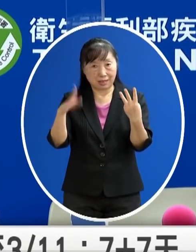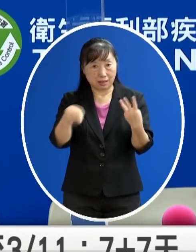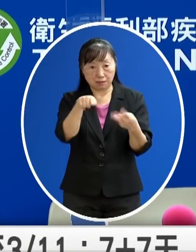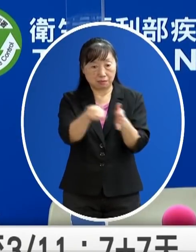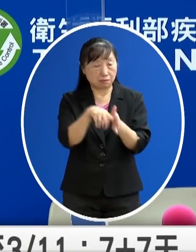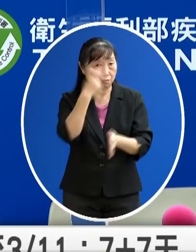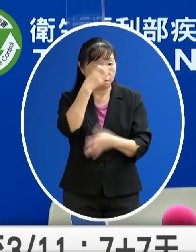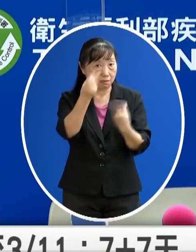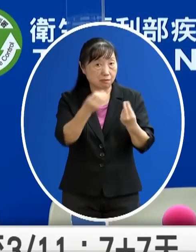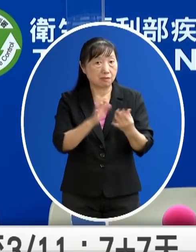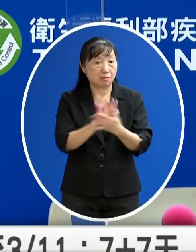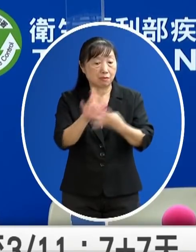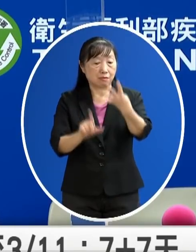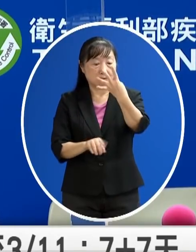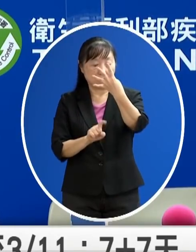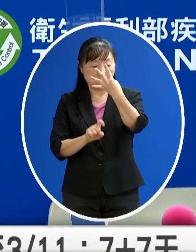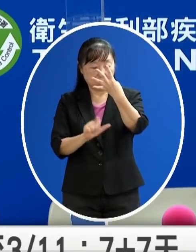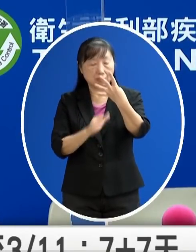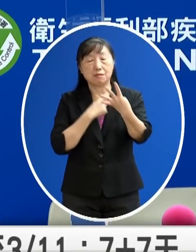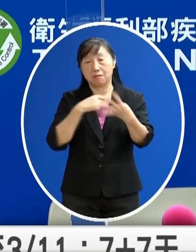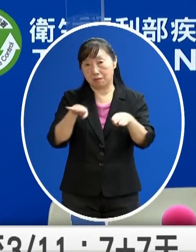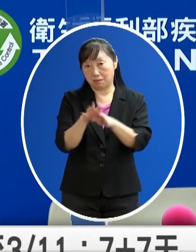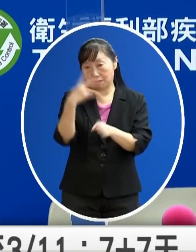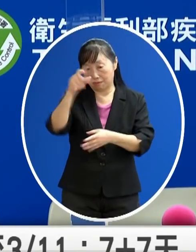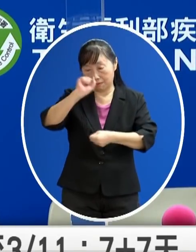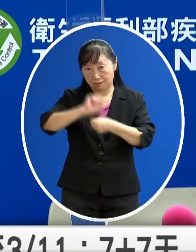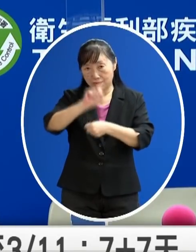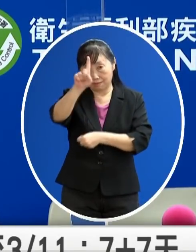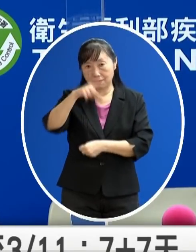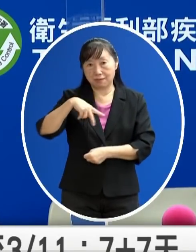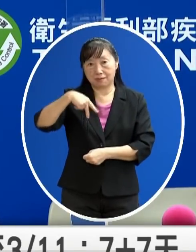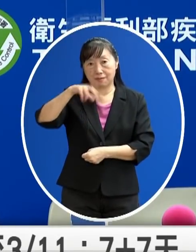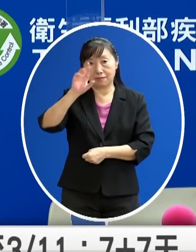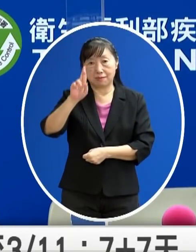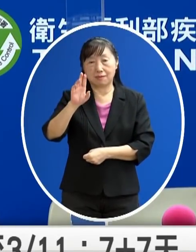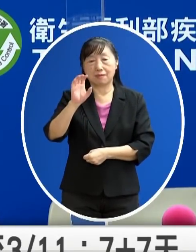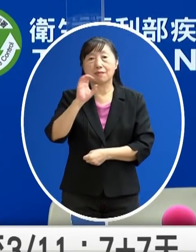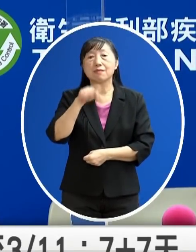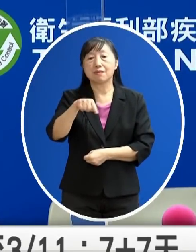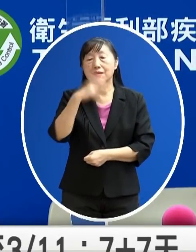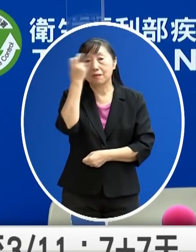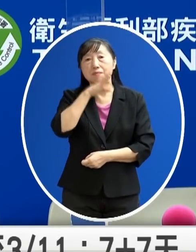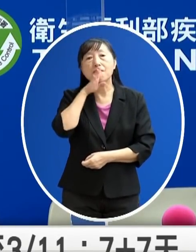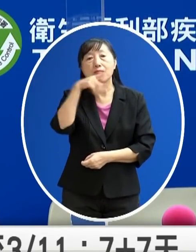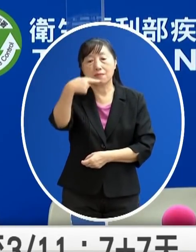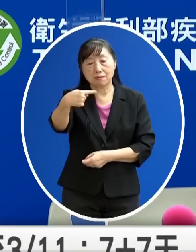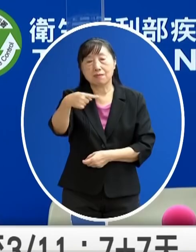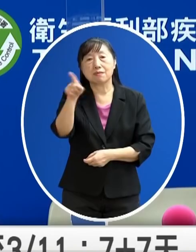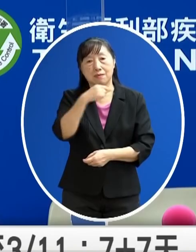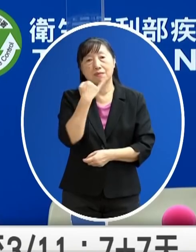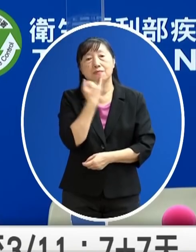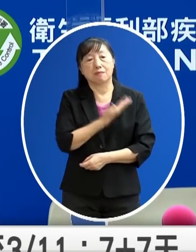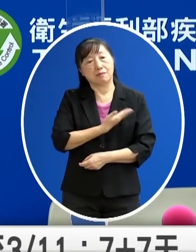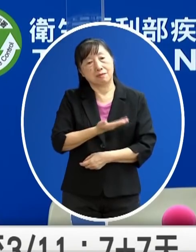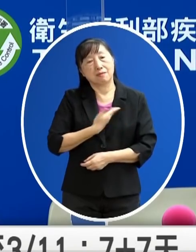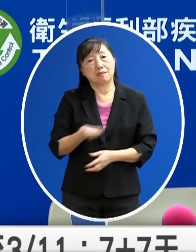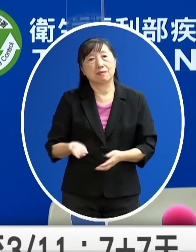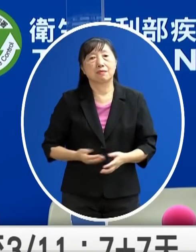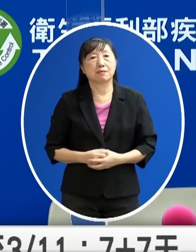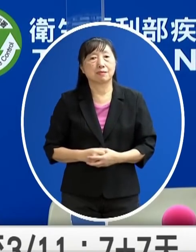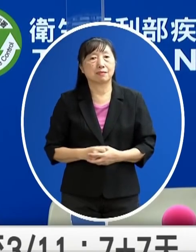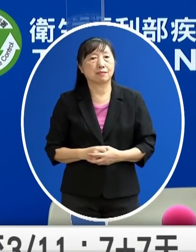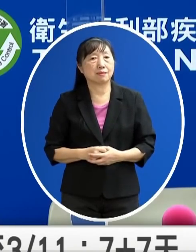在4月15日就要采检阴性，那才做相关的一个放松。所